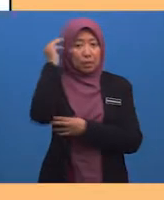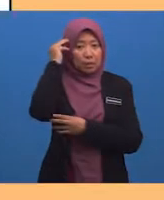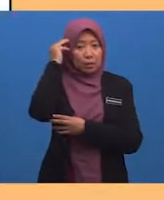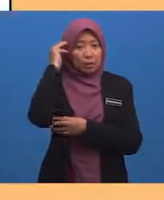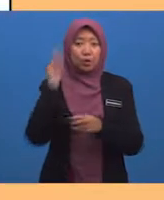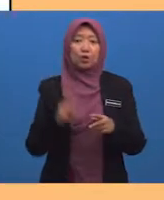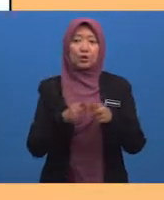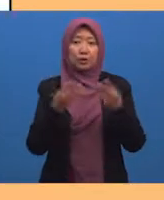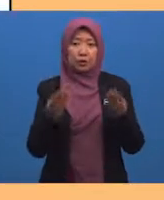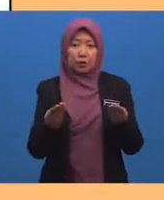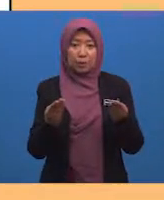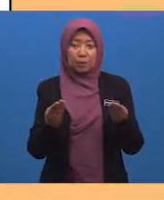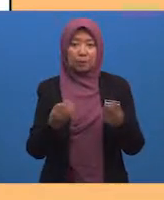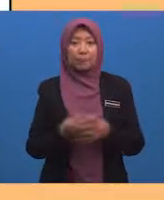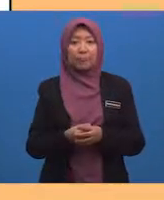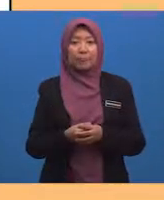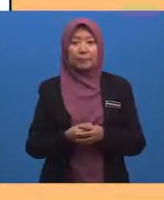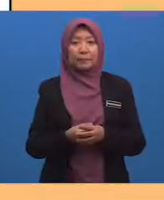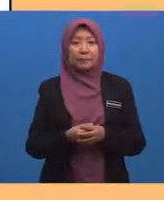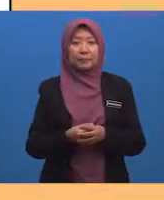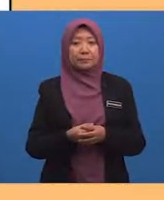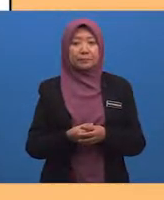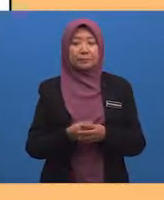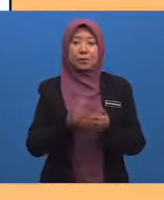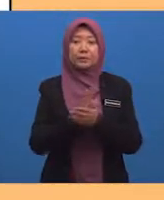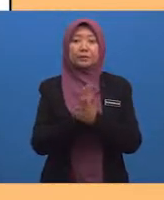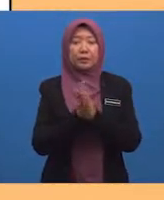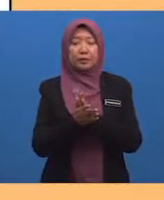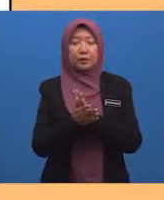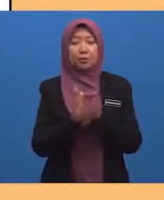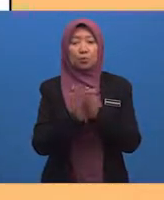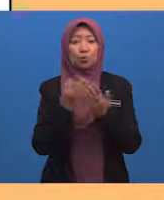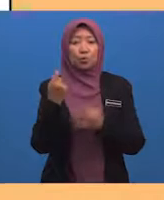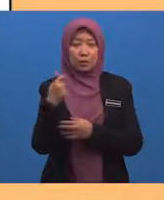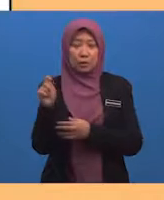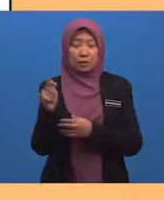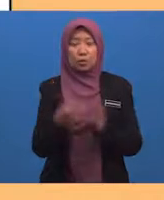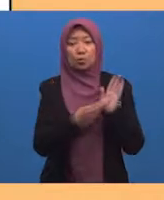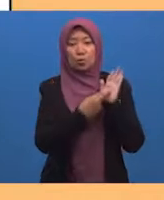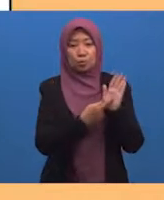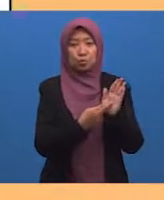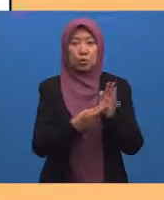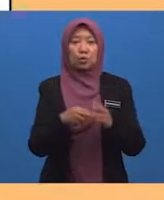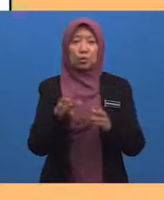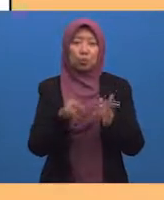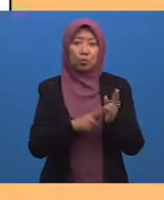Kitab perukunan dan risalah Masail Al-Muhtadin dijadikan buku teks atau rujukan utama.